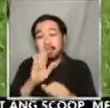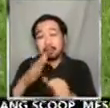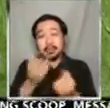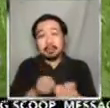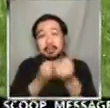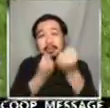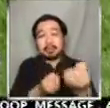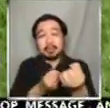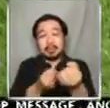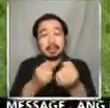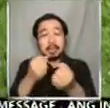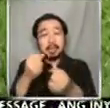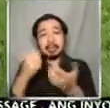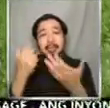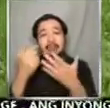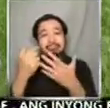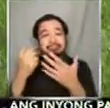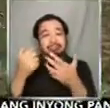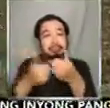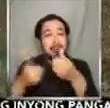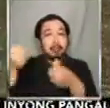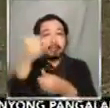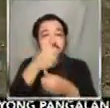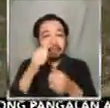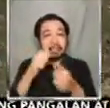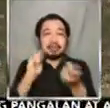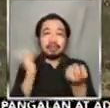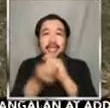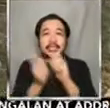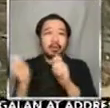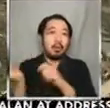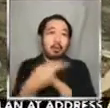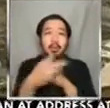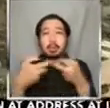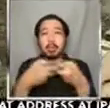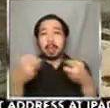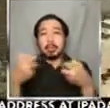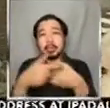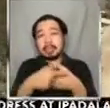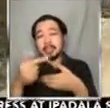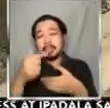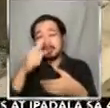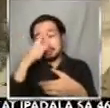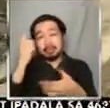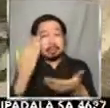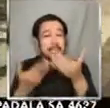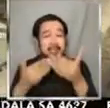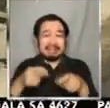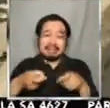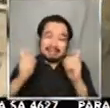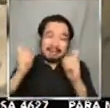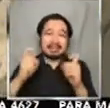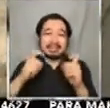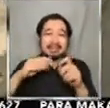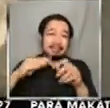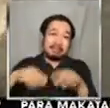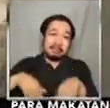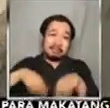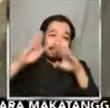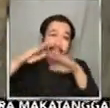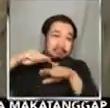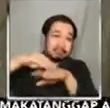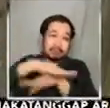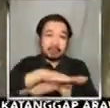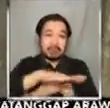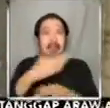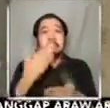Daniel Fernando na palitan lahat ng rubber gates. Liban sa peligro ng bigla ang pagbaha dahil sa nasirang rubber gate, may epekto rin